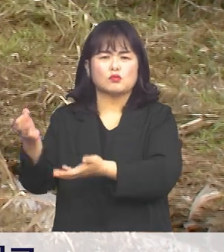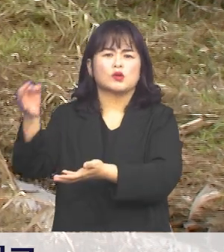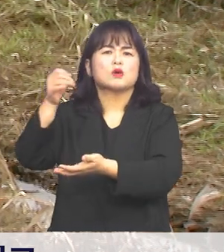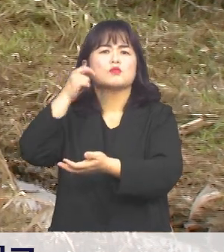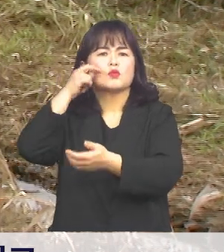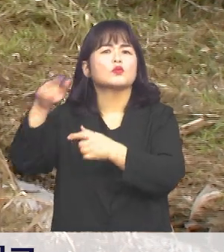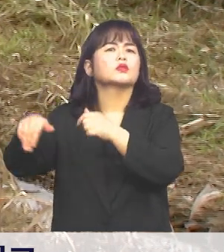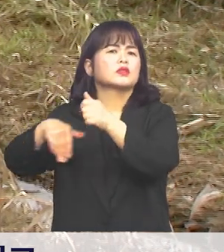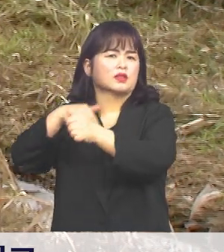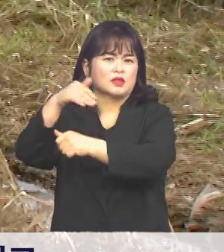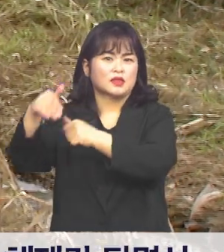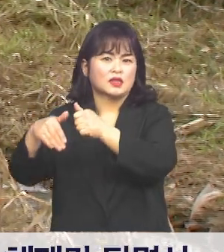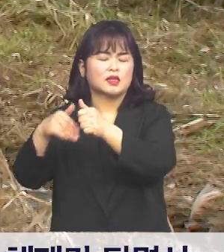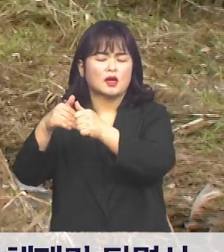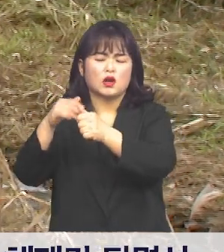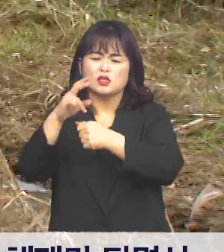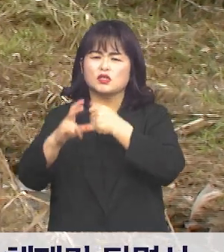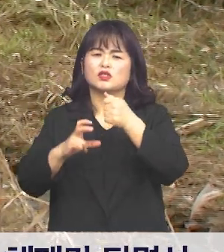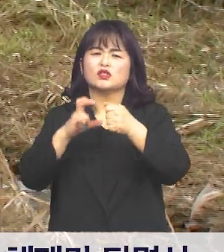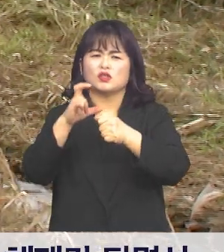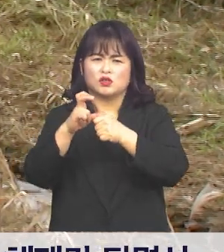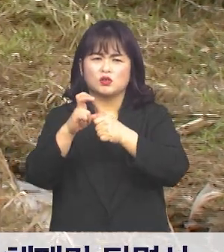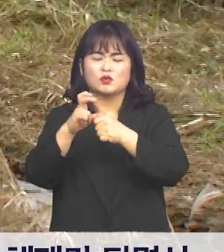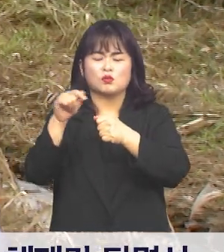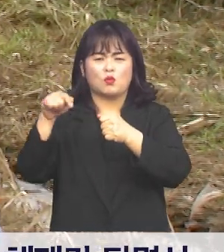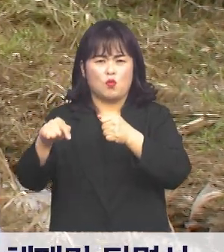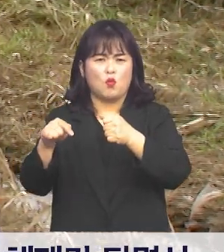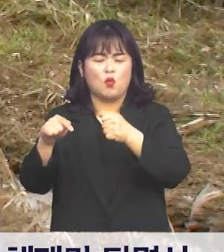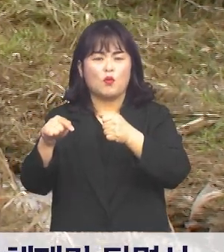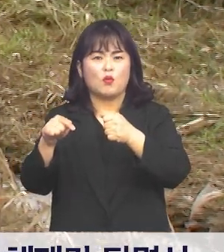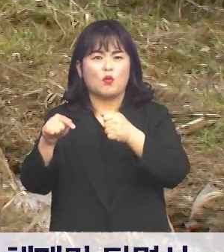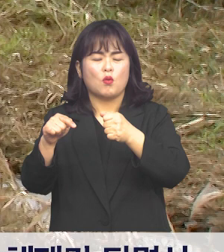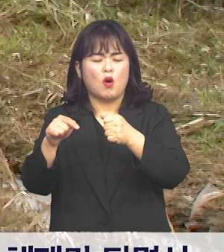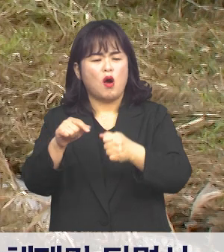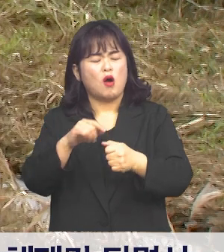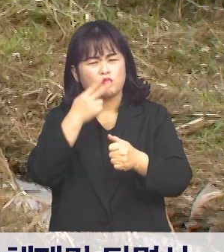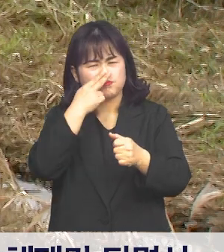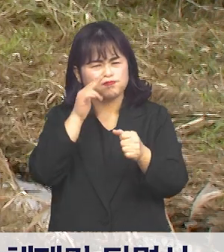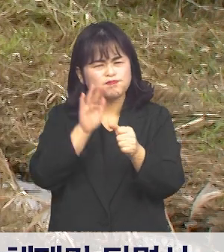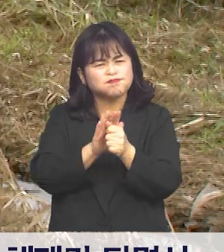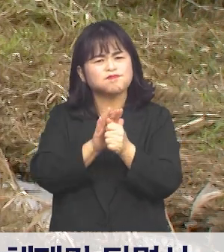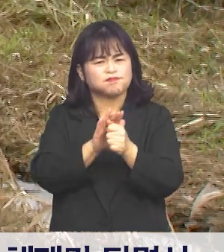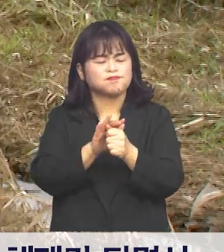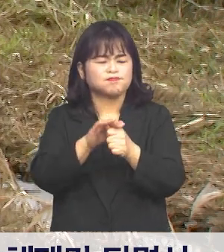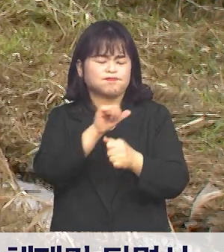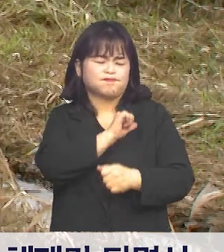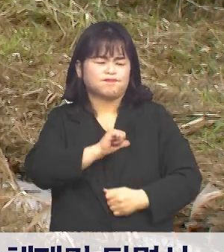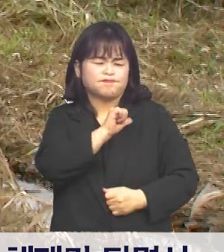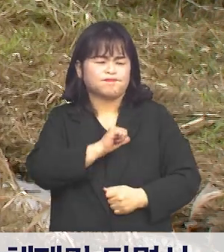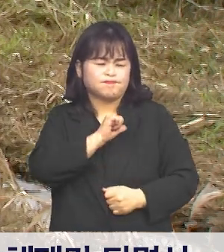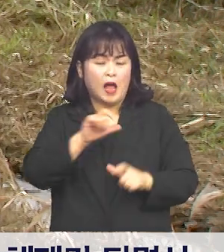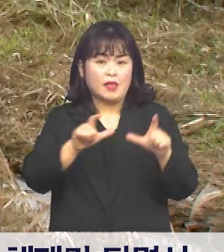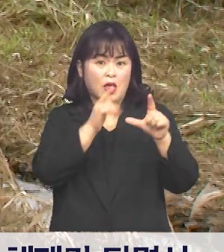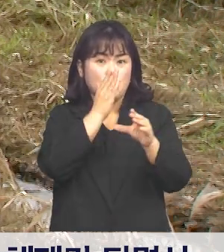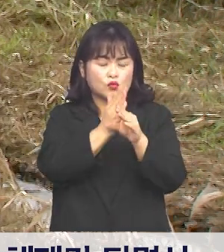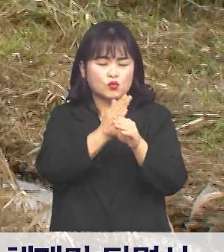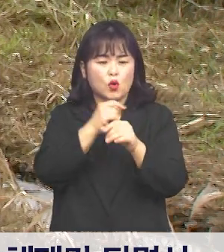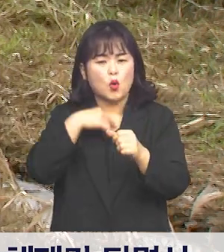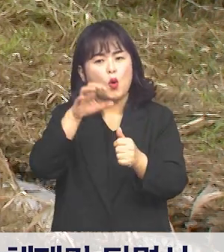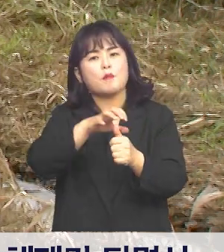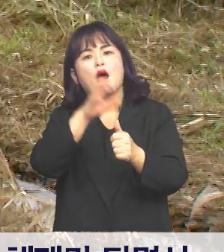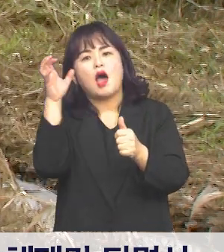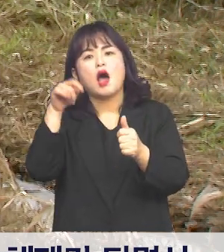증식도 못하는 입장에서 그동안 한 25년 동안 이렇게 억울하게 살아왔는데 이번에 그